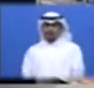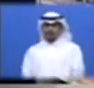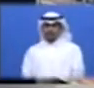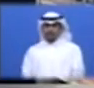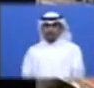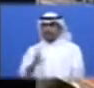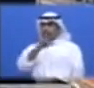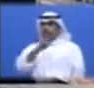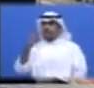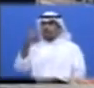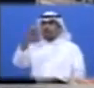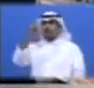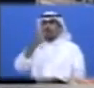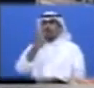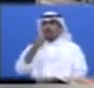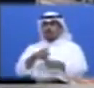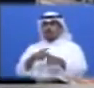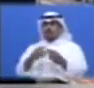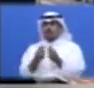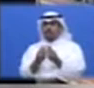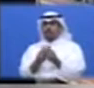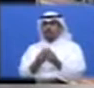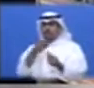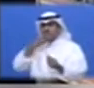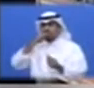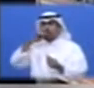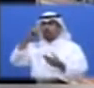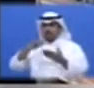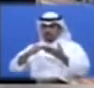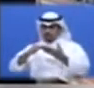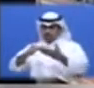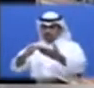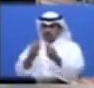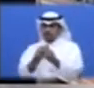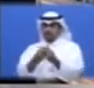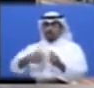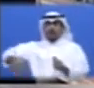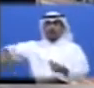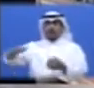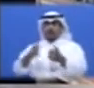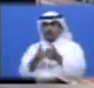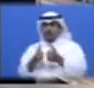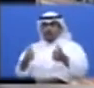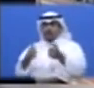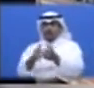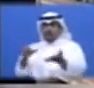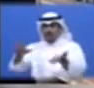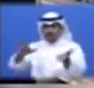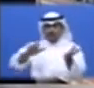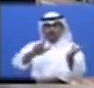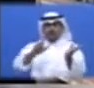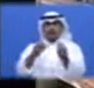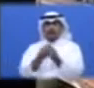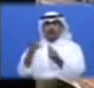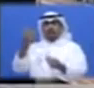تستمر جمعية الهلال الأحمر الكويتي بمساعدة أشقائنا النازحين السوريين في لبنان. نحن اليوم في البقاع نقوم بتوزيع